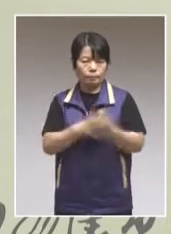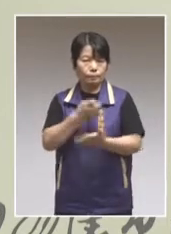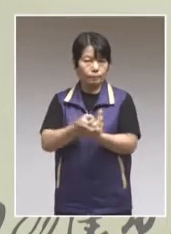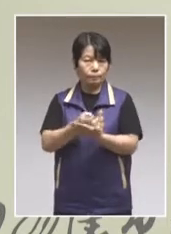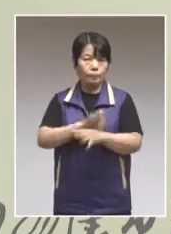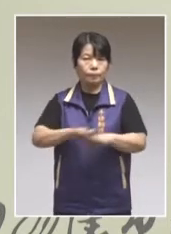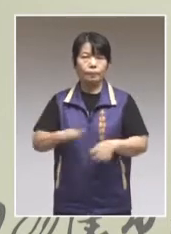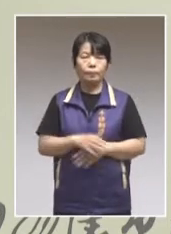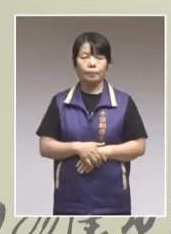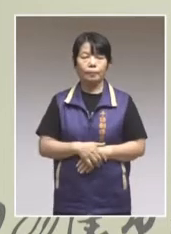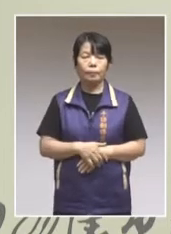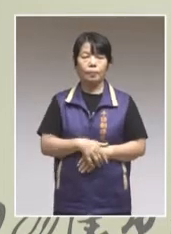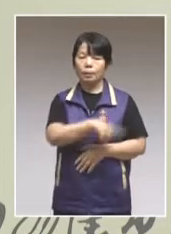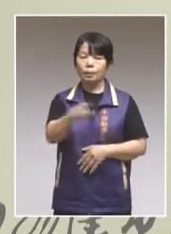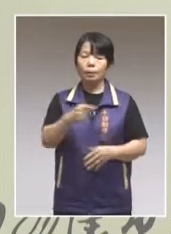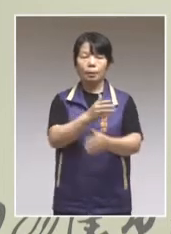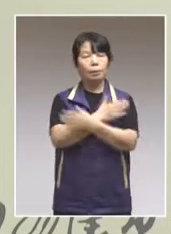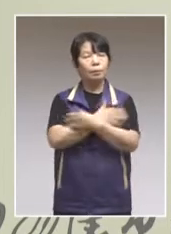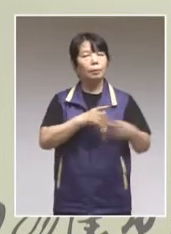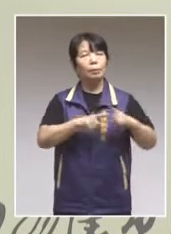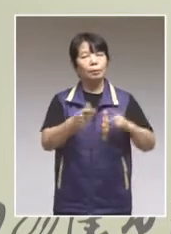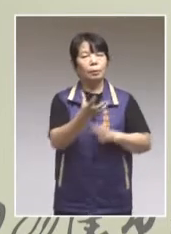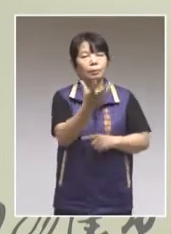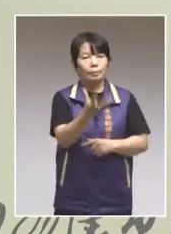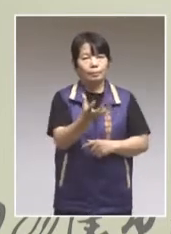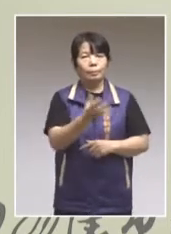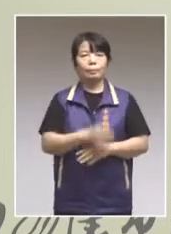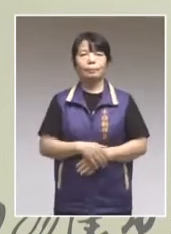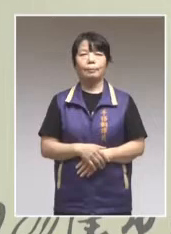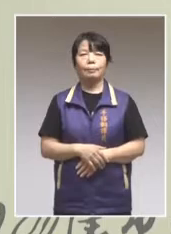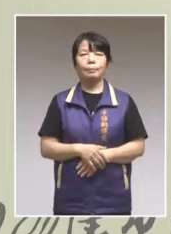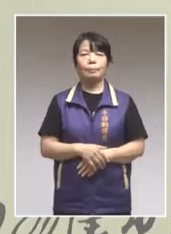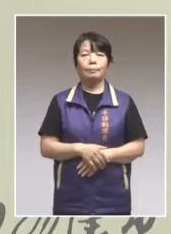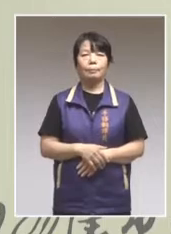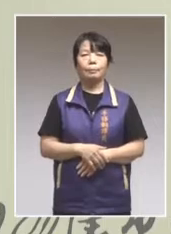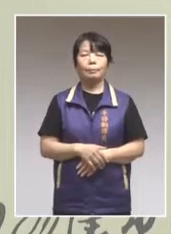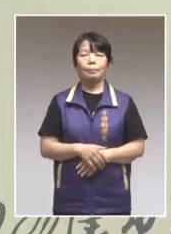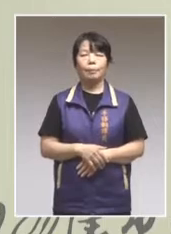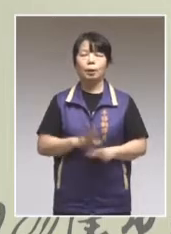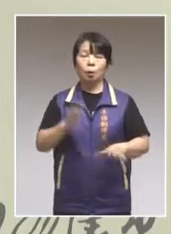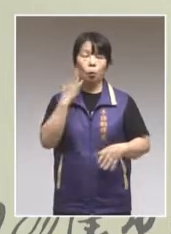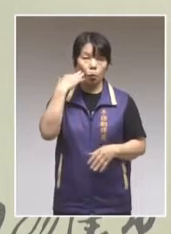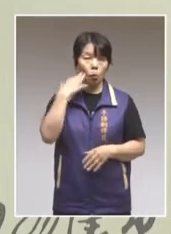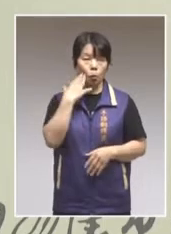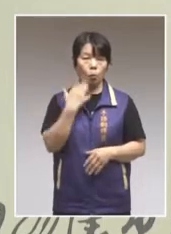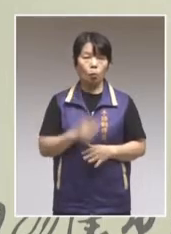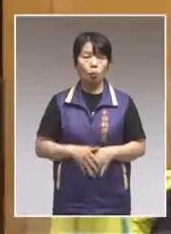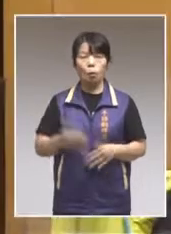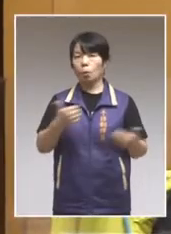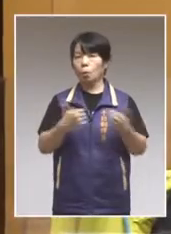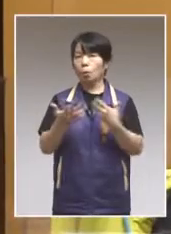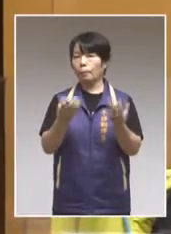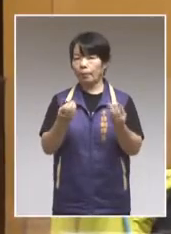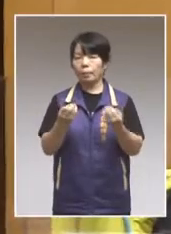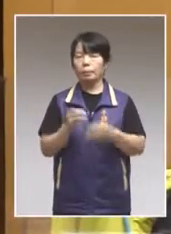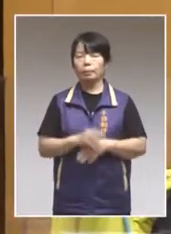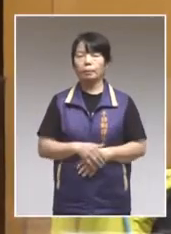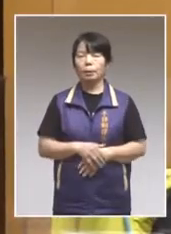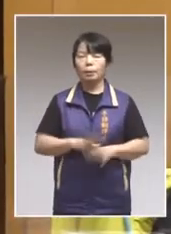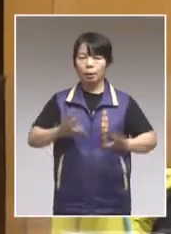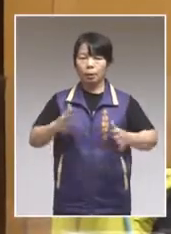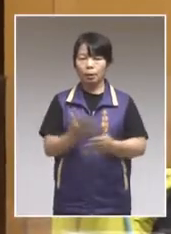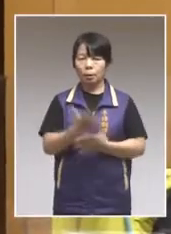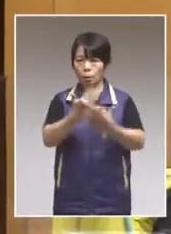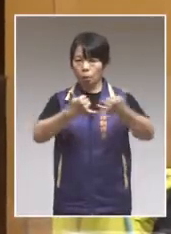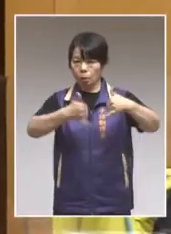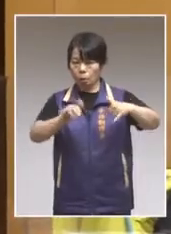所以11家大概都是幼稚园居多。好，还有吗？ 好，如果这场媒体朋友没有进一步提问的话，那么线